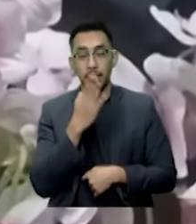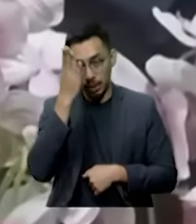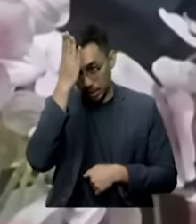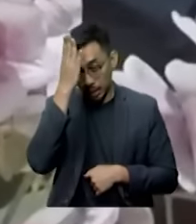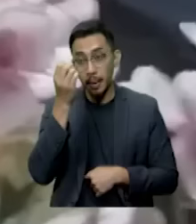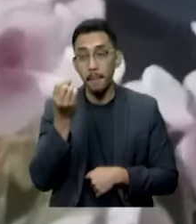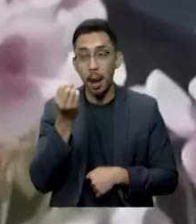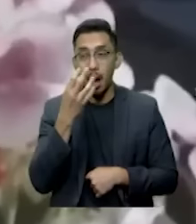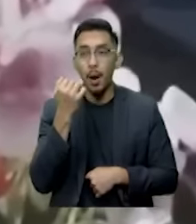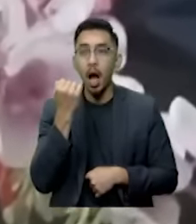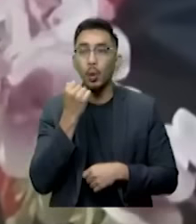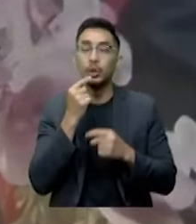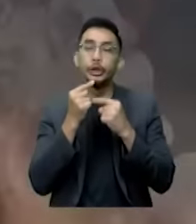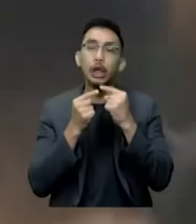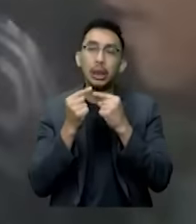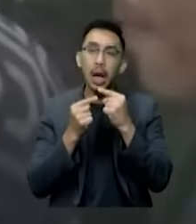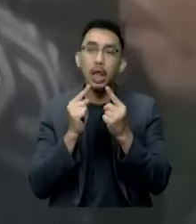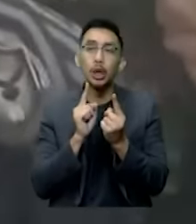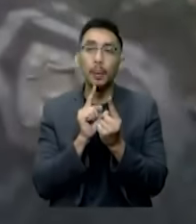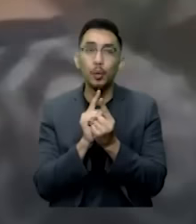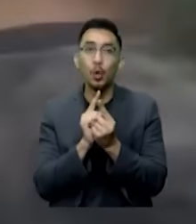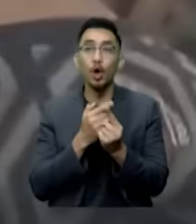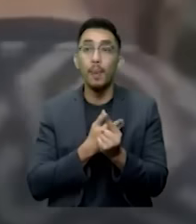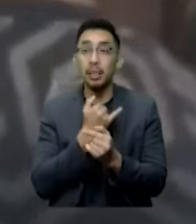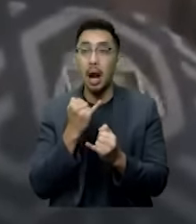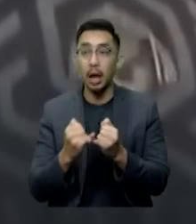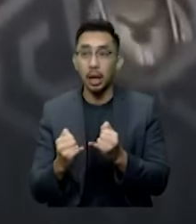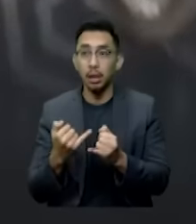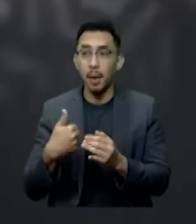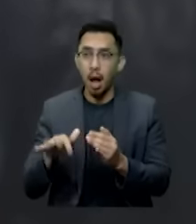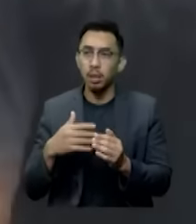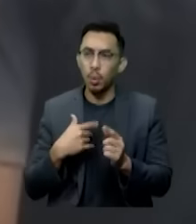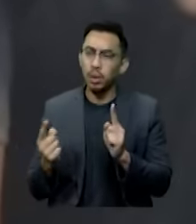sempat menceritakan bertemu korban terakhir sebelum hilang.